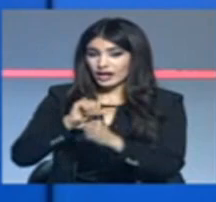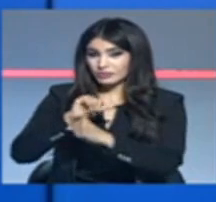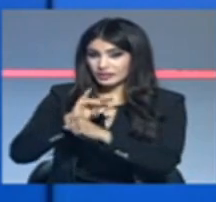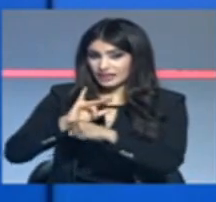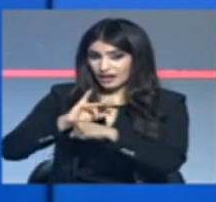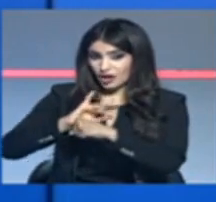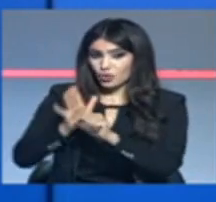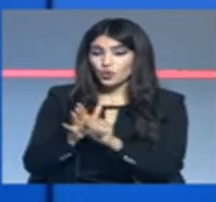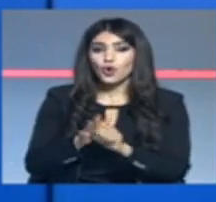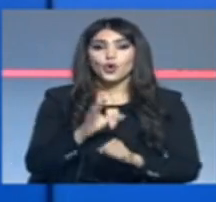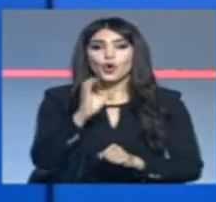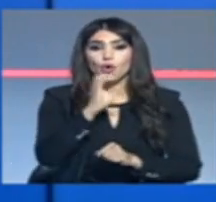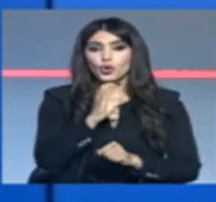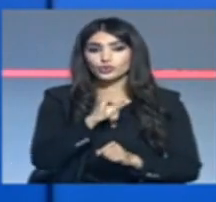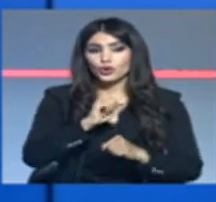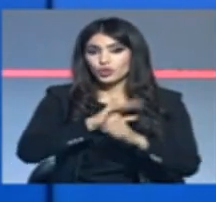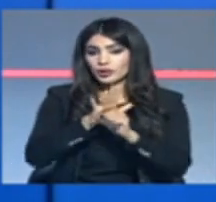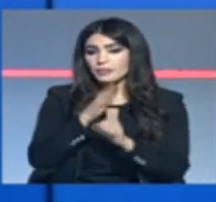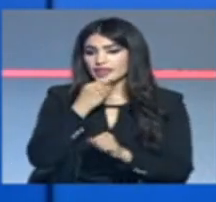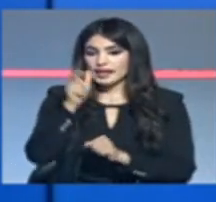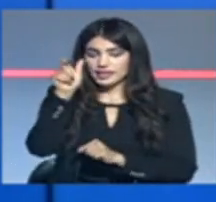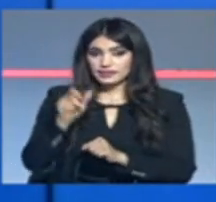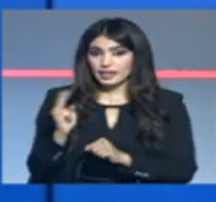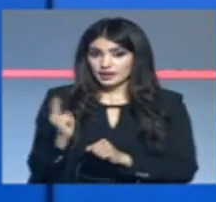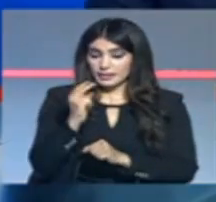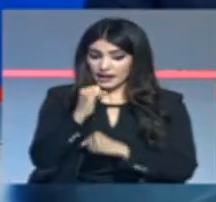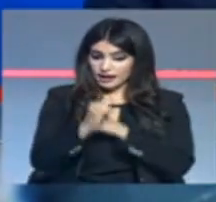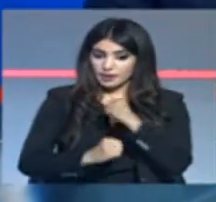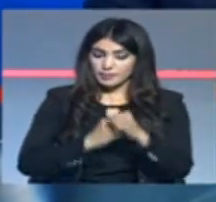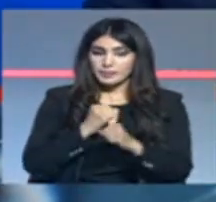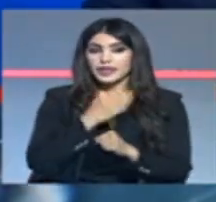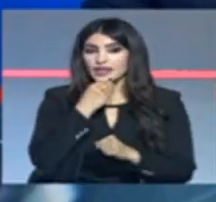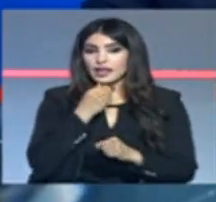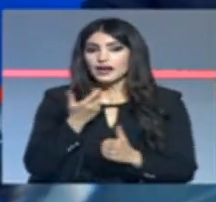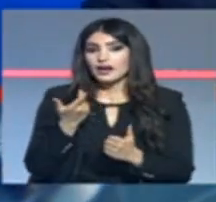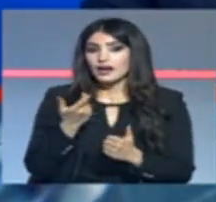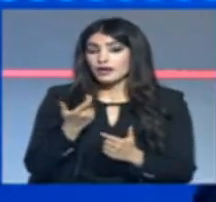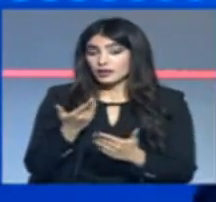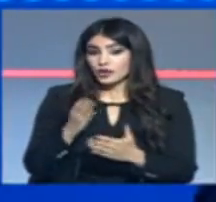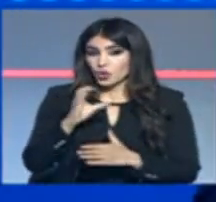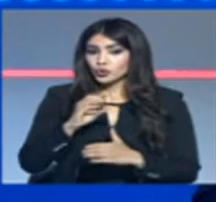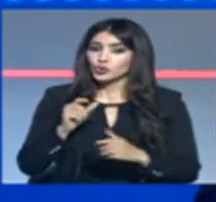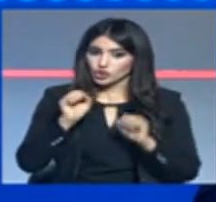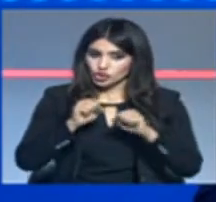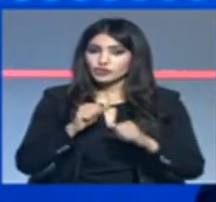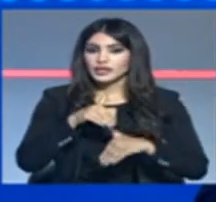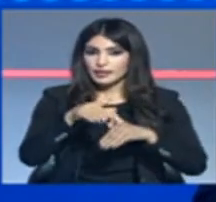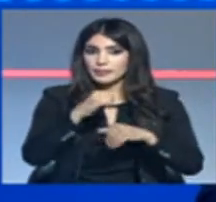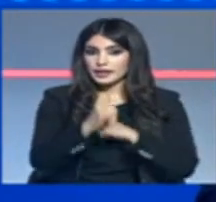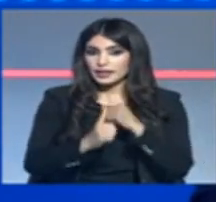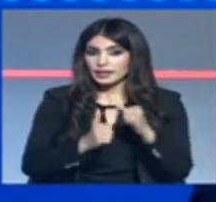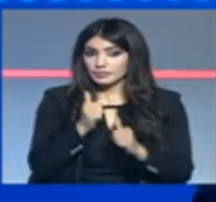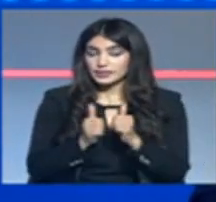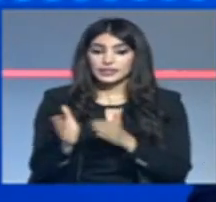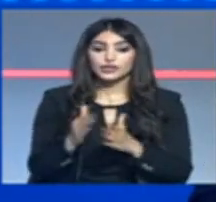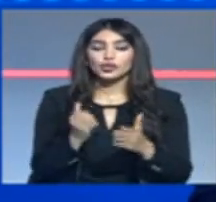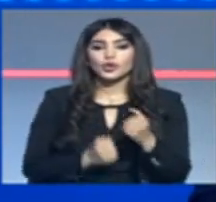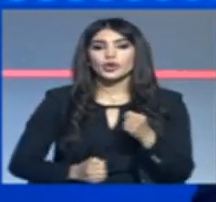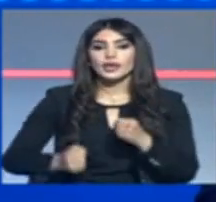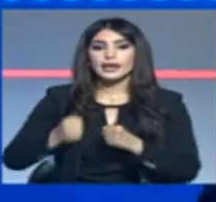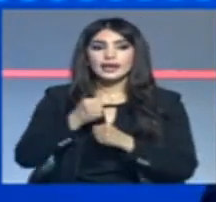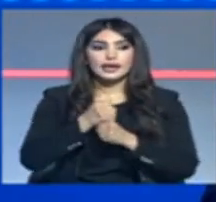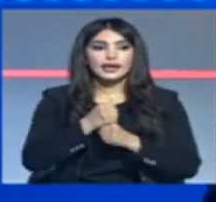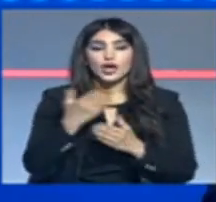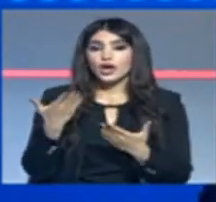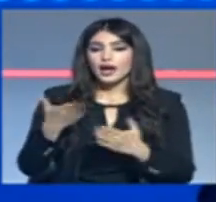معناتها كنترول كوفيد، باش حتى الطالب السنة ما يضر. طيب الاحداثات الجديده على مستوى